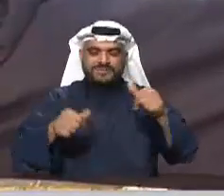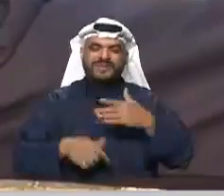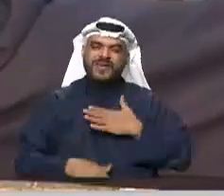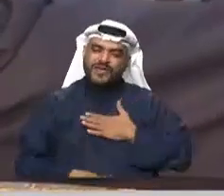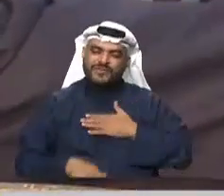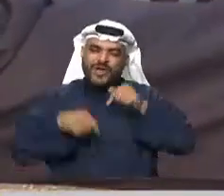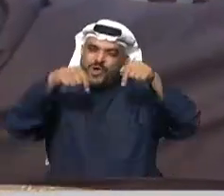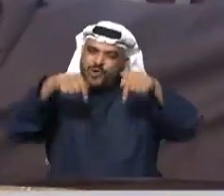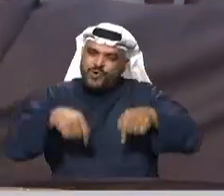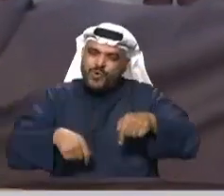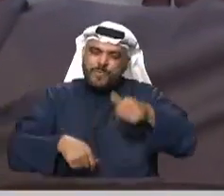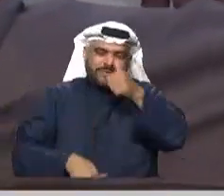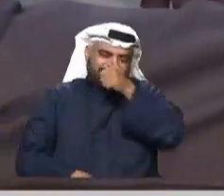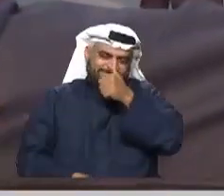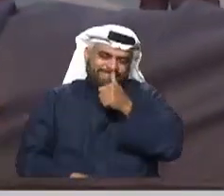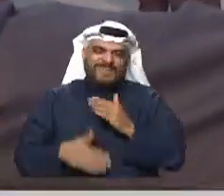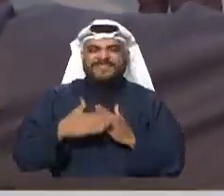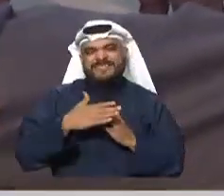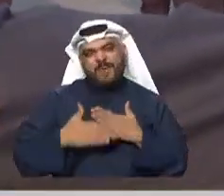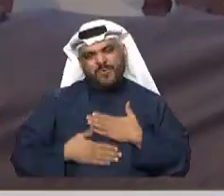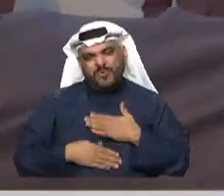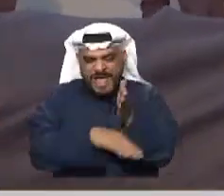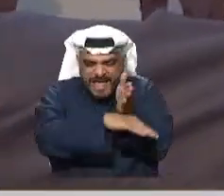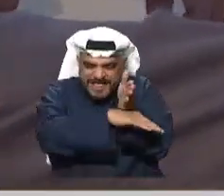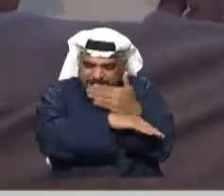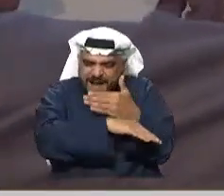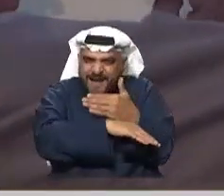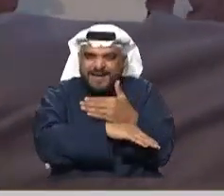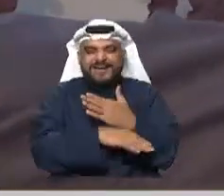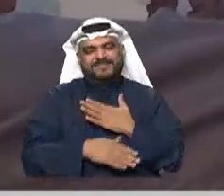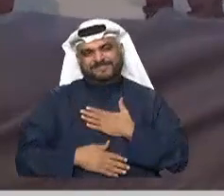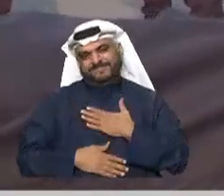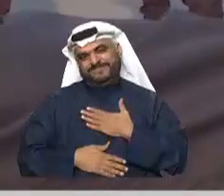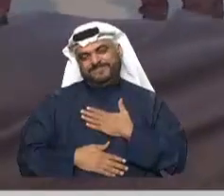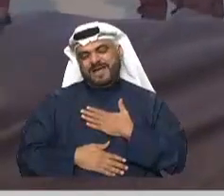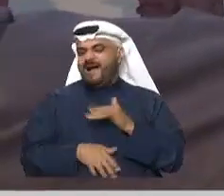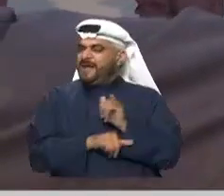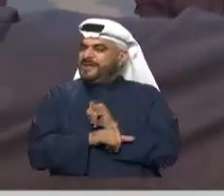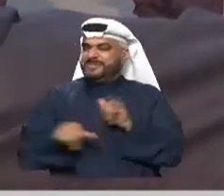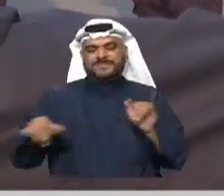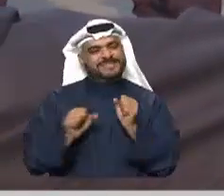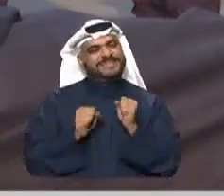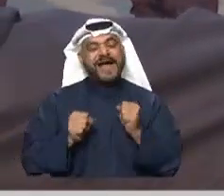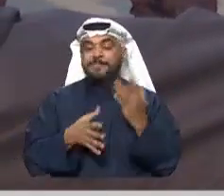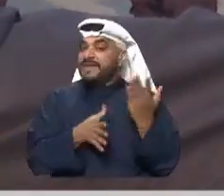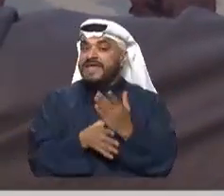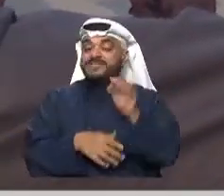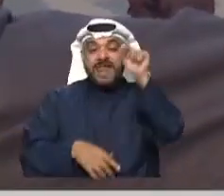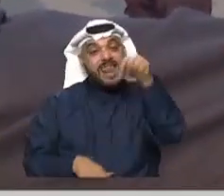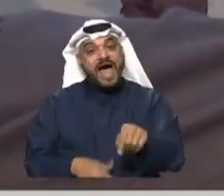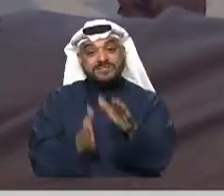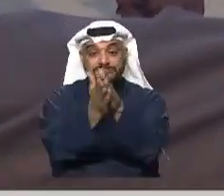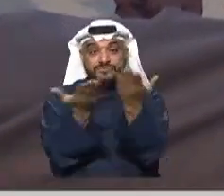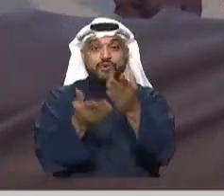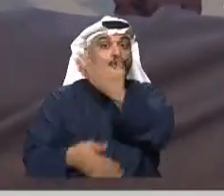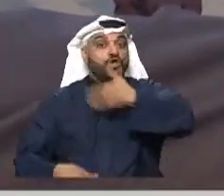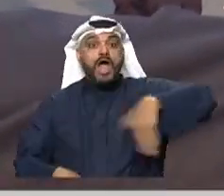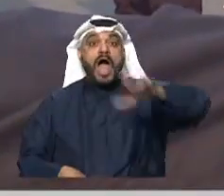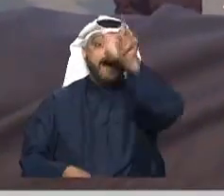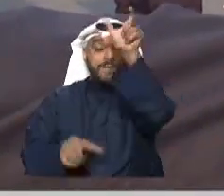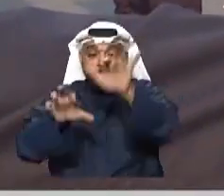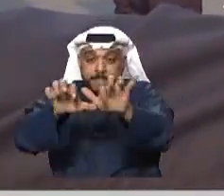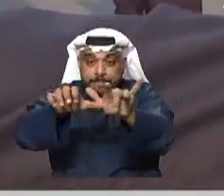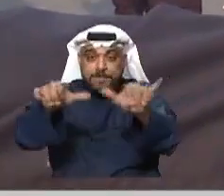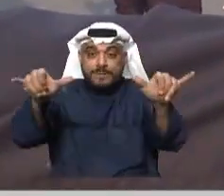اليوم على بعض التأخير اللي قاعد يتم في منفذ العبدلي، لكن هذه أمور خارجة عن الإرادة. المنفذ بكامل طاقته الاستيعابية